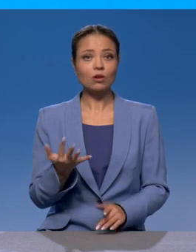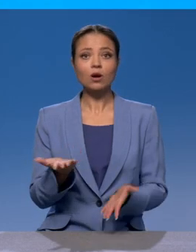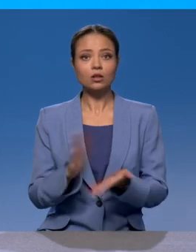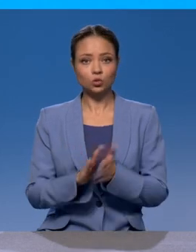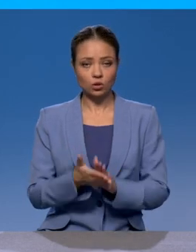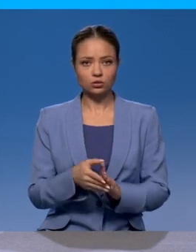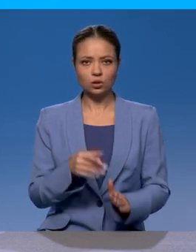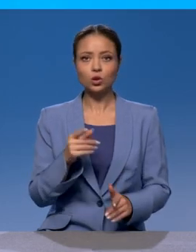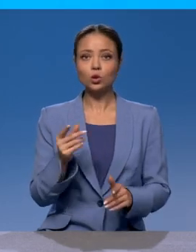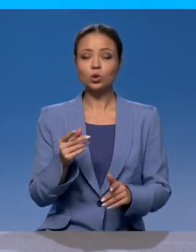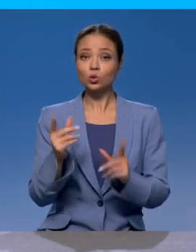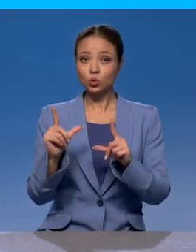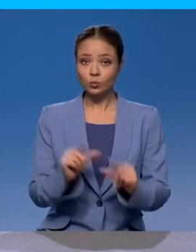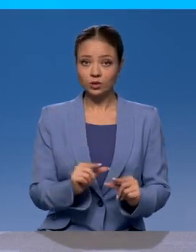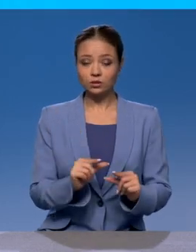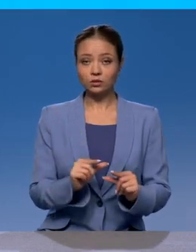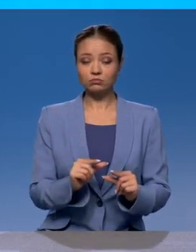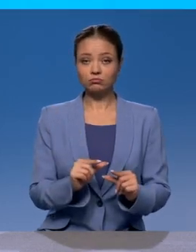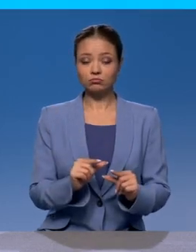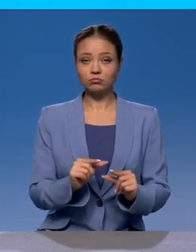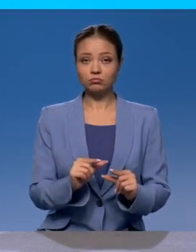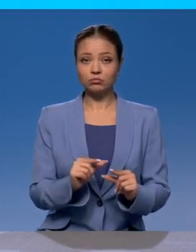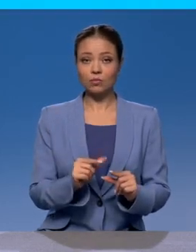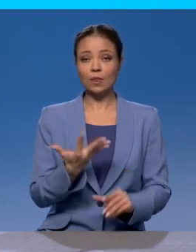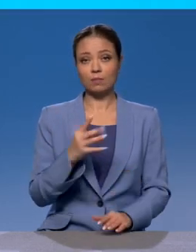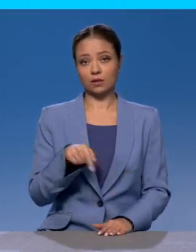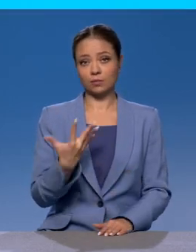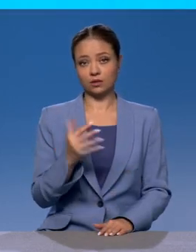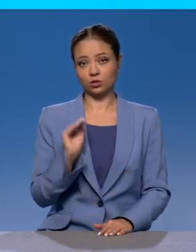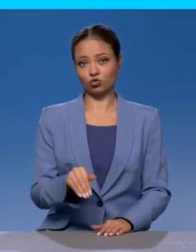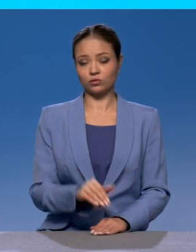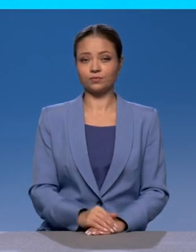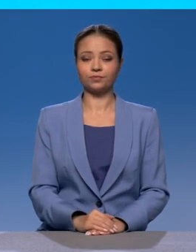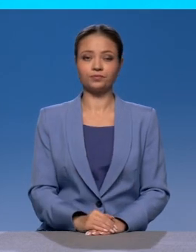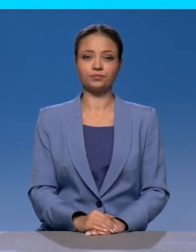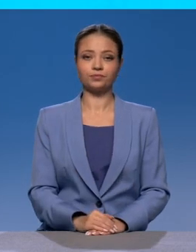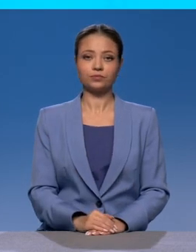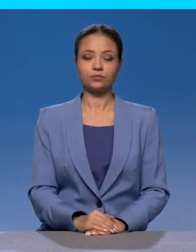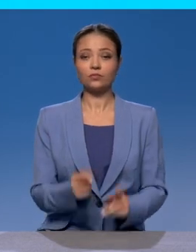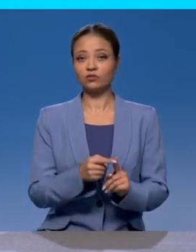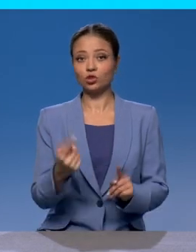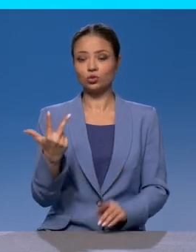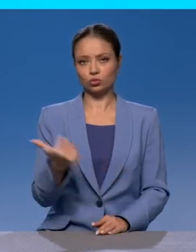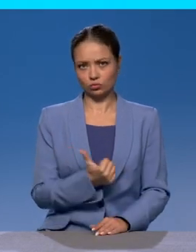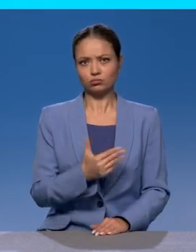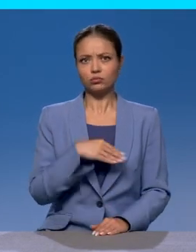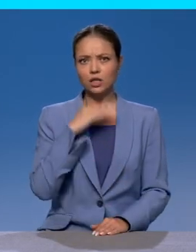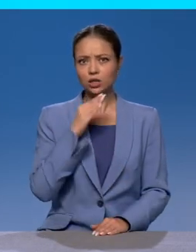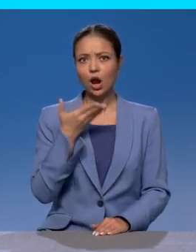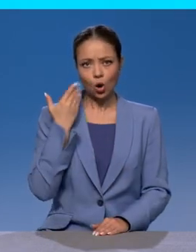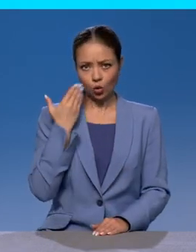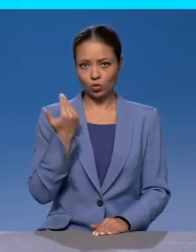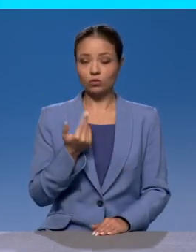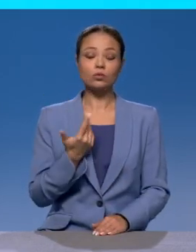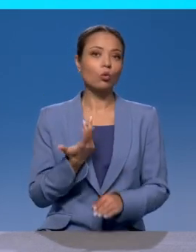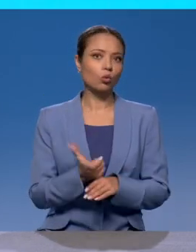виду? Нам выделили 5,5 тысяч. 5,5 тысяч. В течение 3 недель достаточно легко. Вы говорите, что...